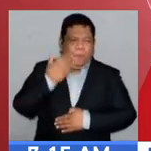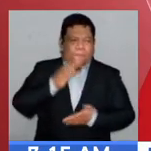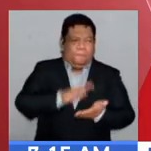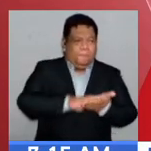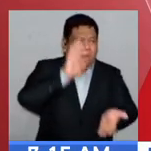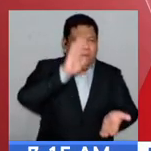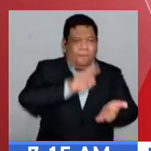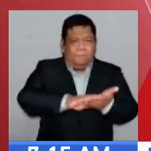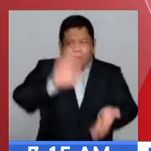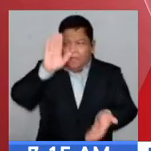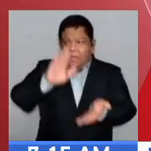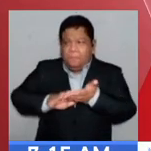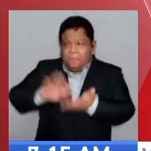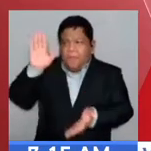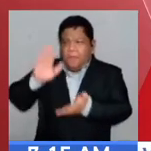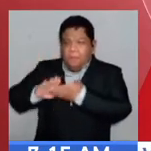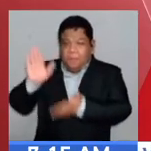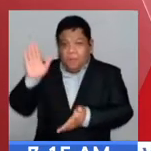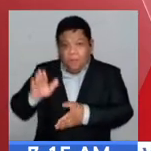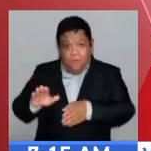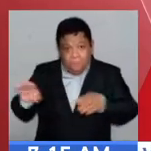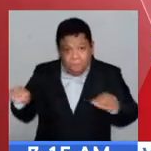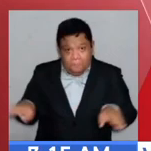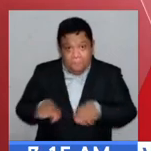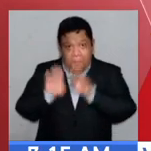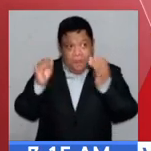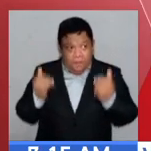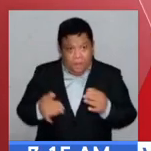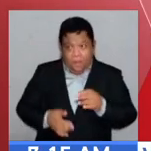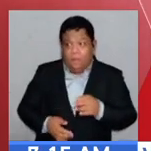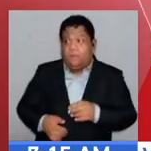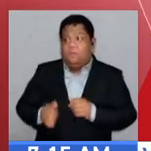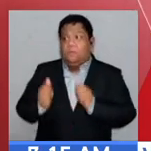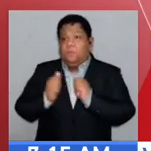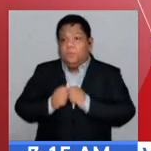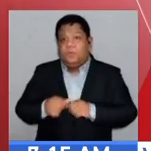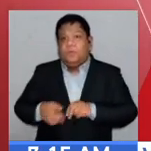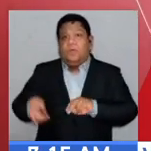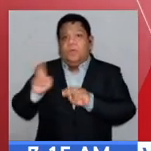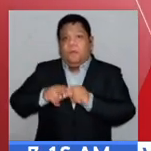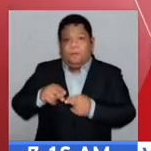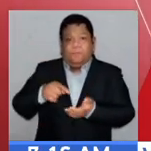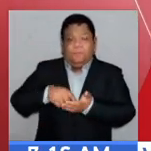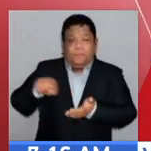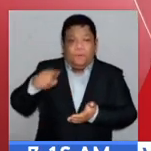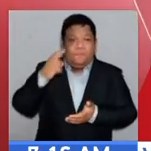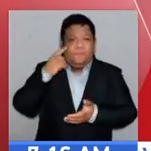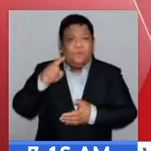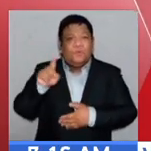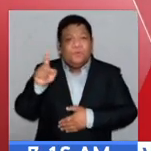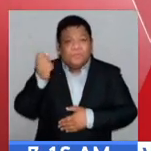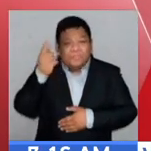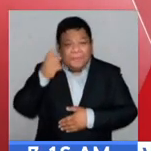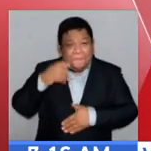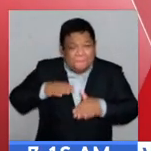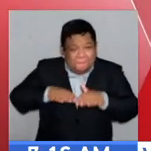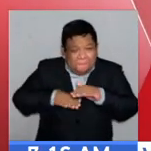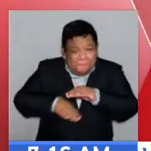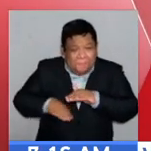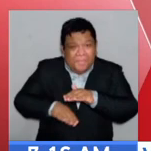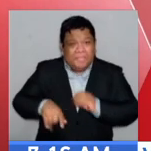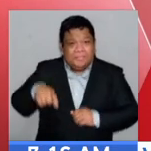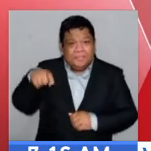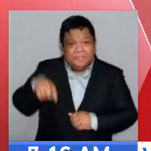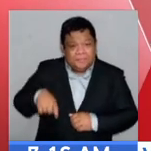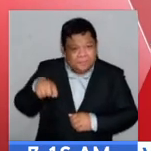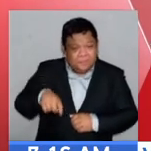kung isasabay mo pa rito yung mga dagdag singil sa ating basic utility, no, katulad ng